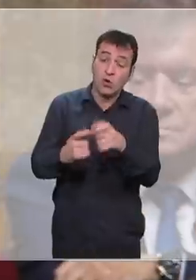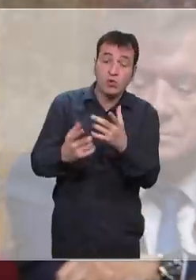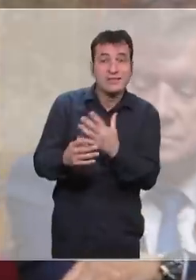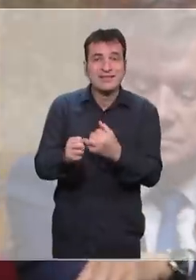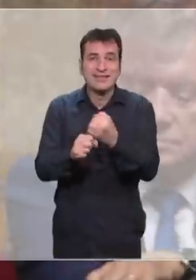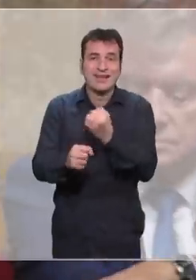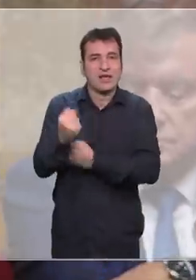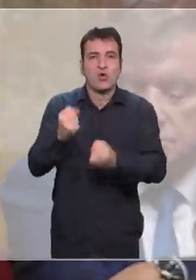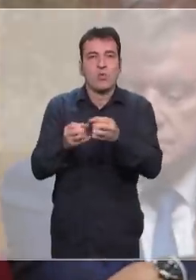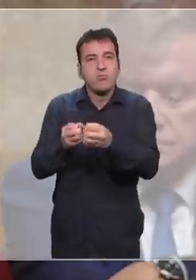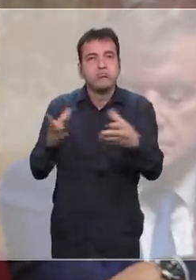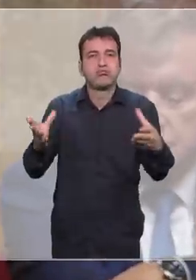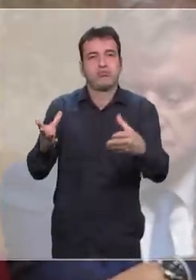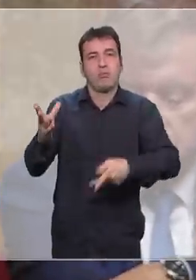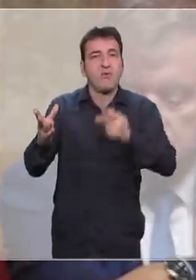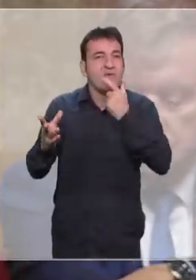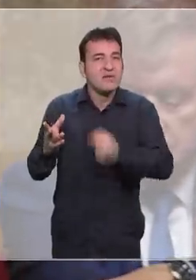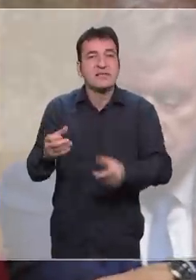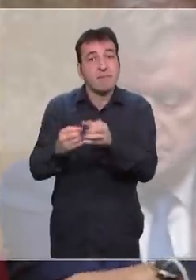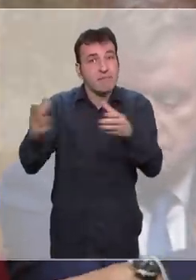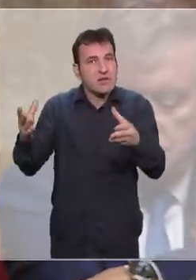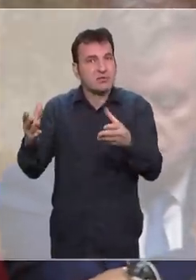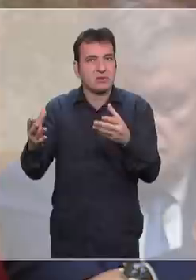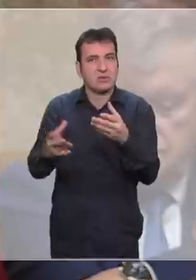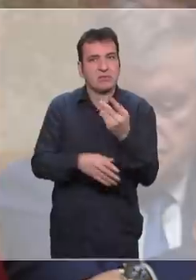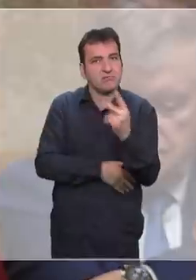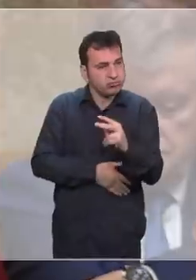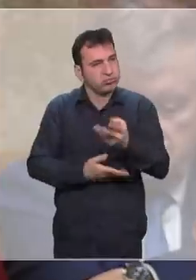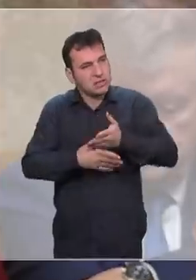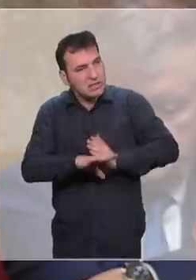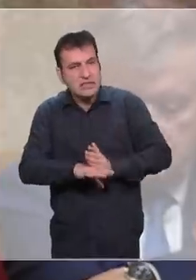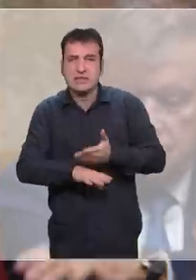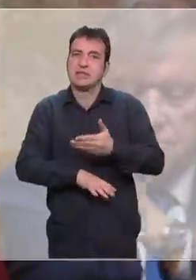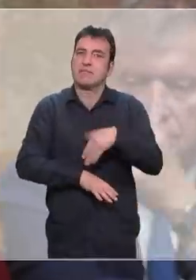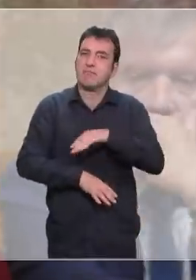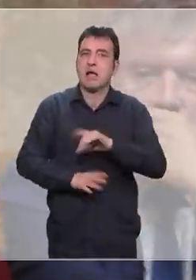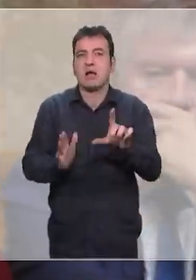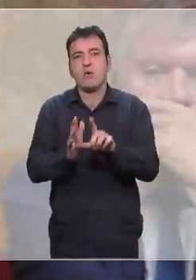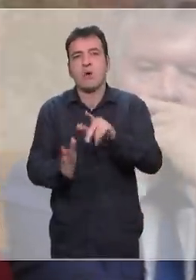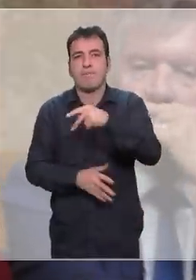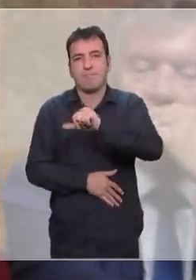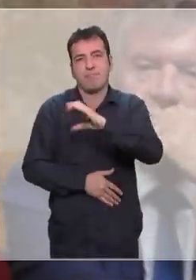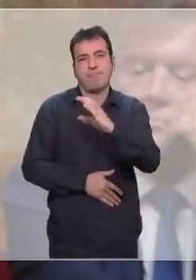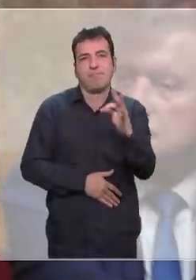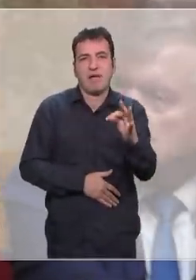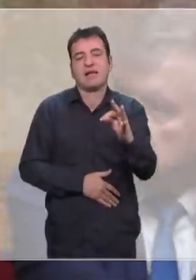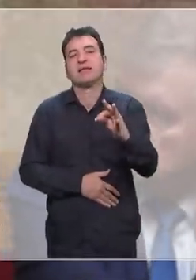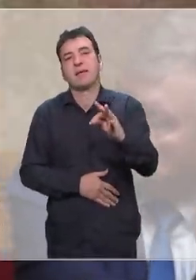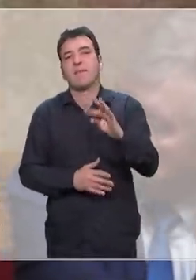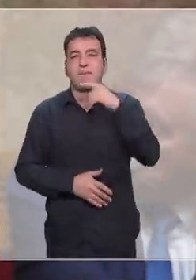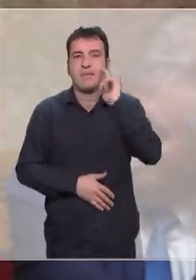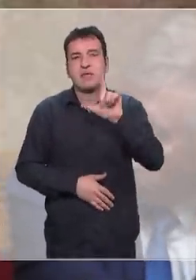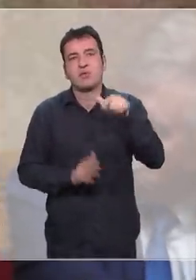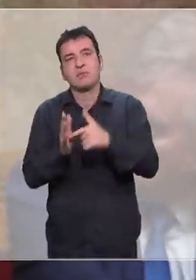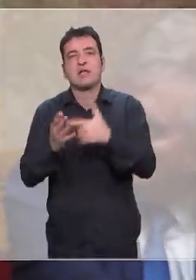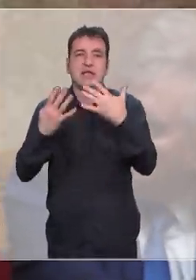cette majorité a décidé, à travers la loi dite Pacte, en mai 2019, de rassembler les réseaux de centres de formalité des entreprises en